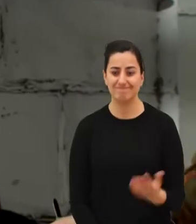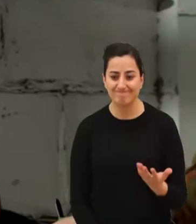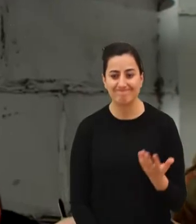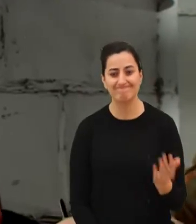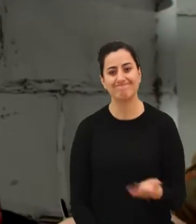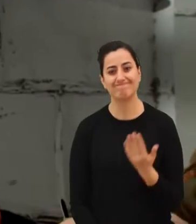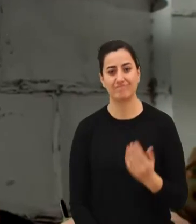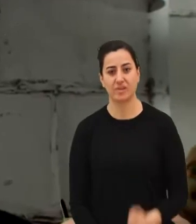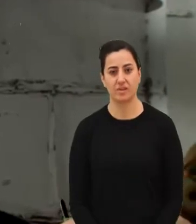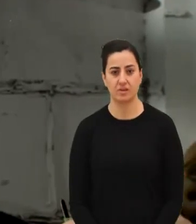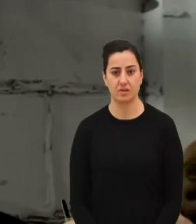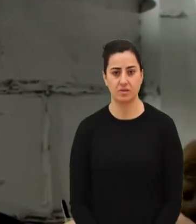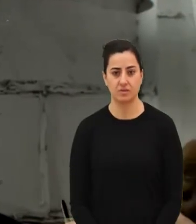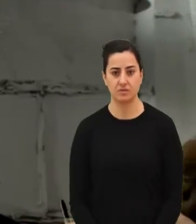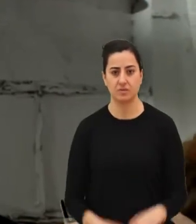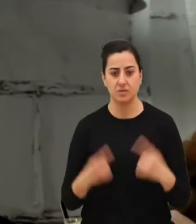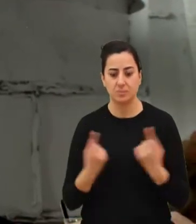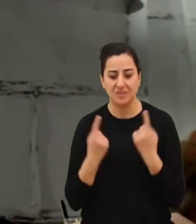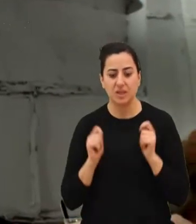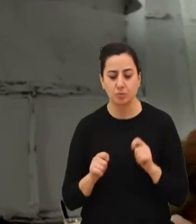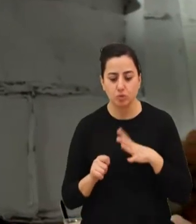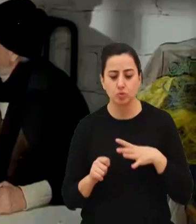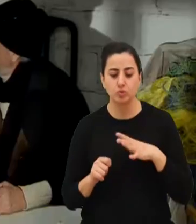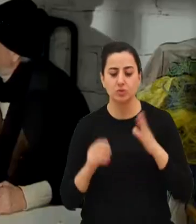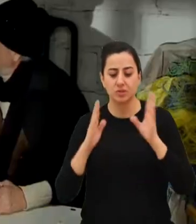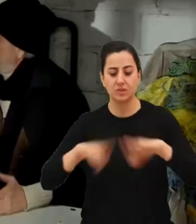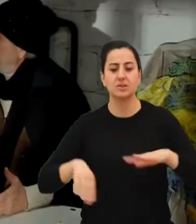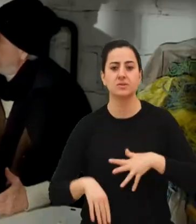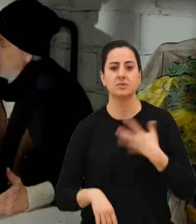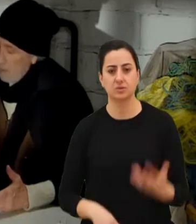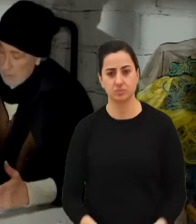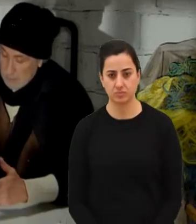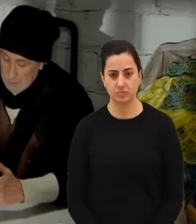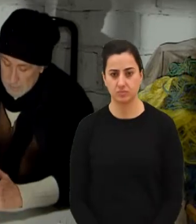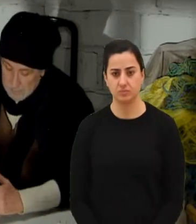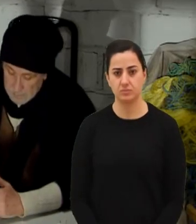Keşke be dayı. Bir şeyleri yapayım derken yıkmamak lazım. Evet.